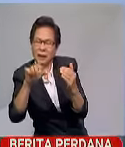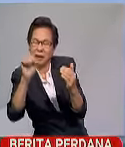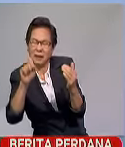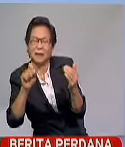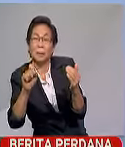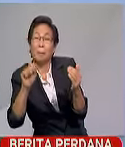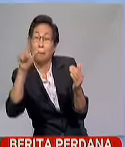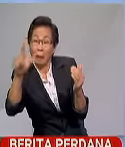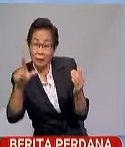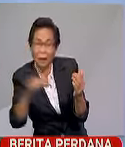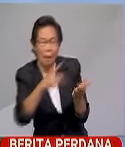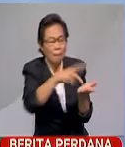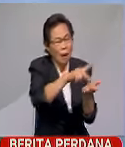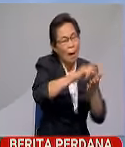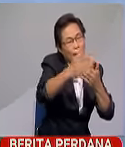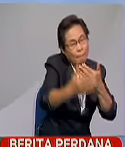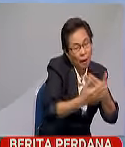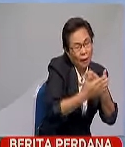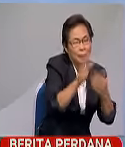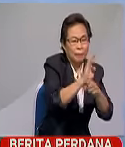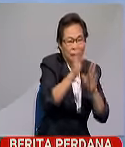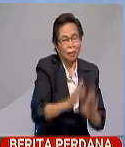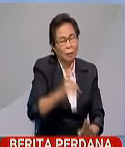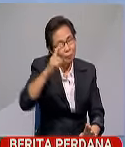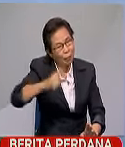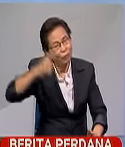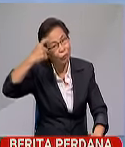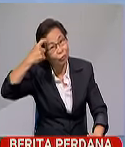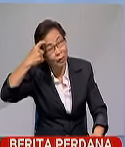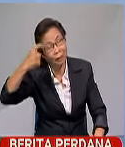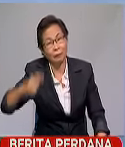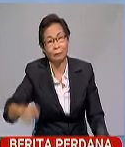jumlah bayaran balik kepada peniaga harus diambil kira.